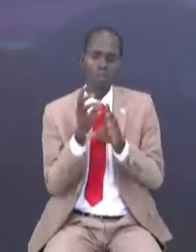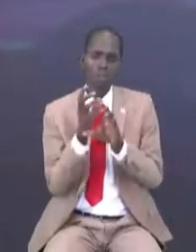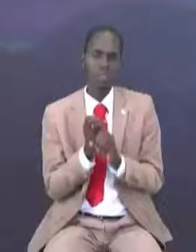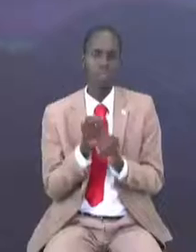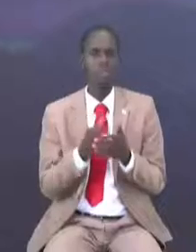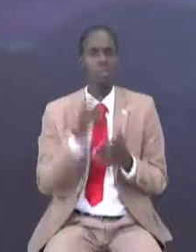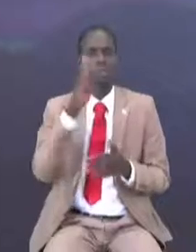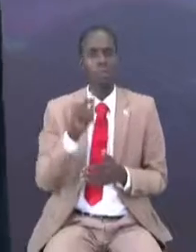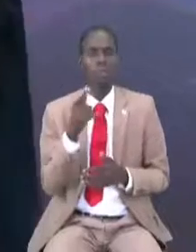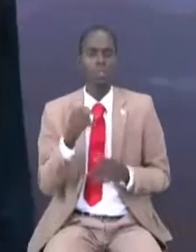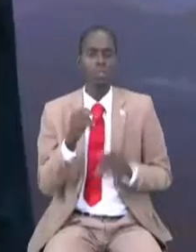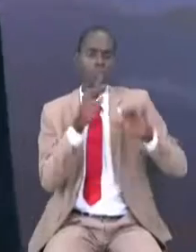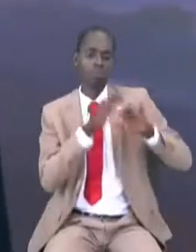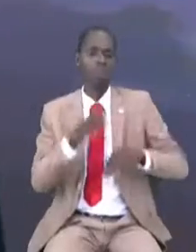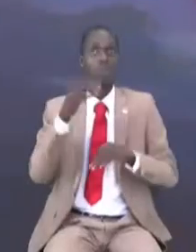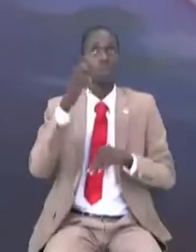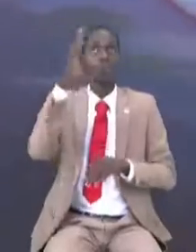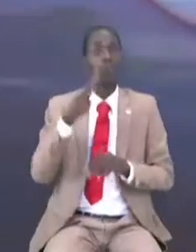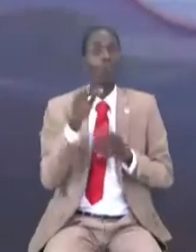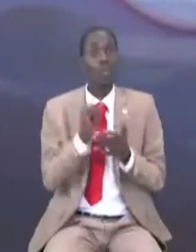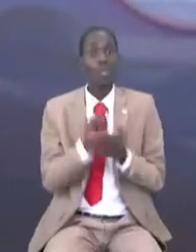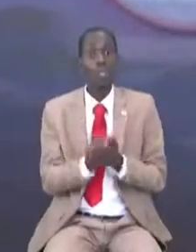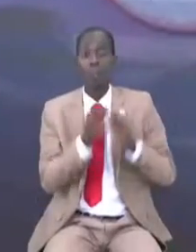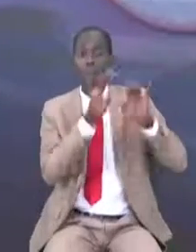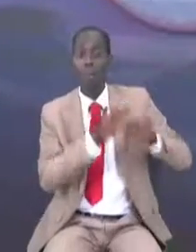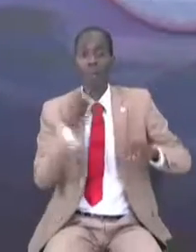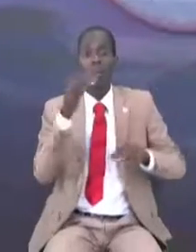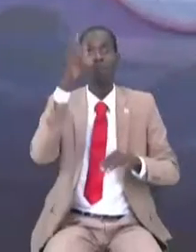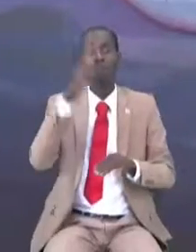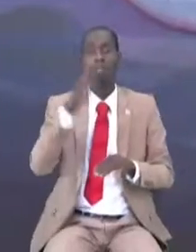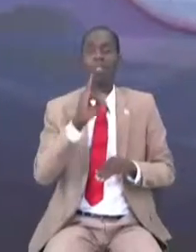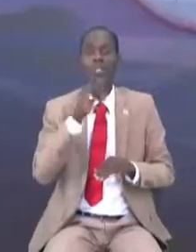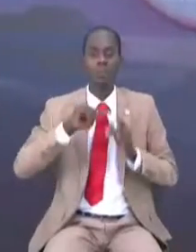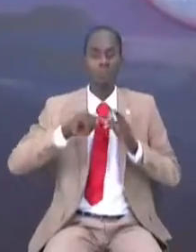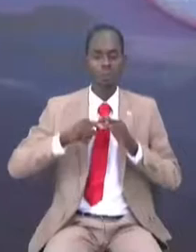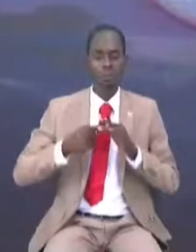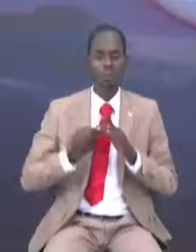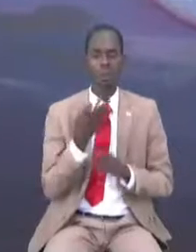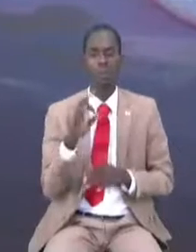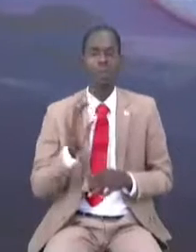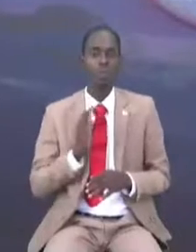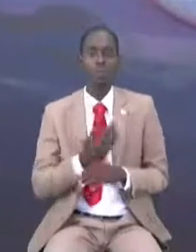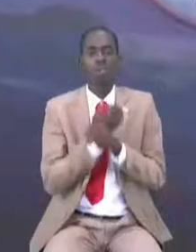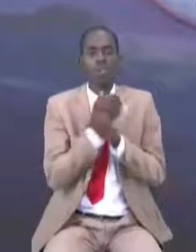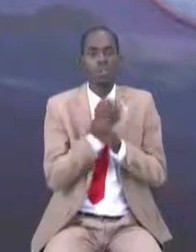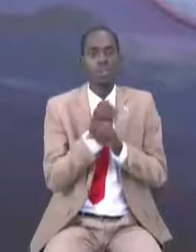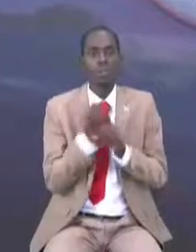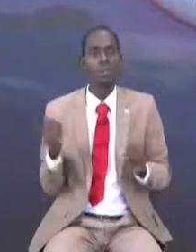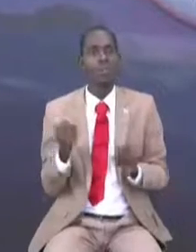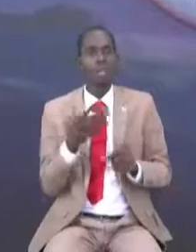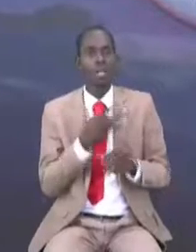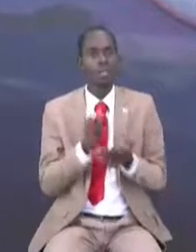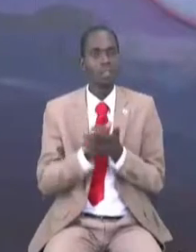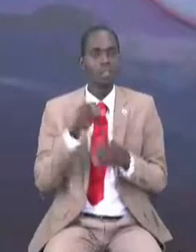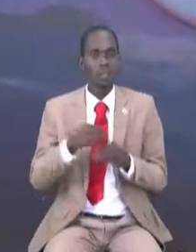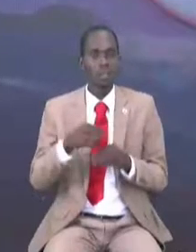Mais j'ai obtenu miséricorde afin que Jésus-Christ fît voir en moi le premier toute sa